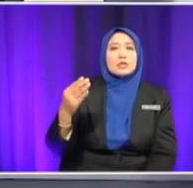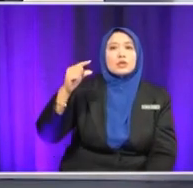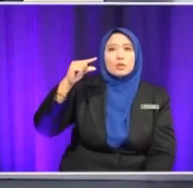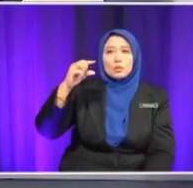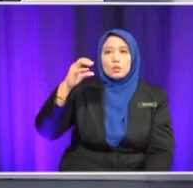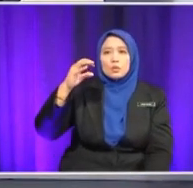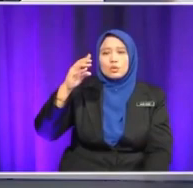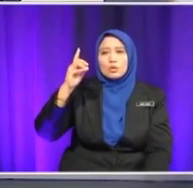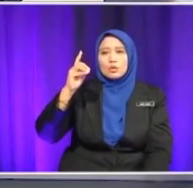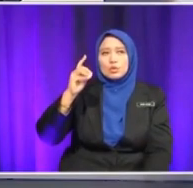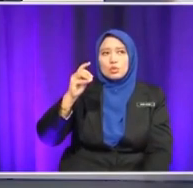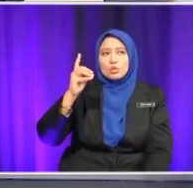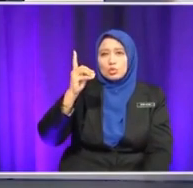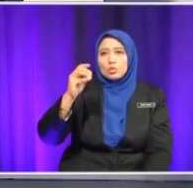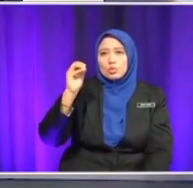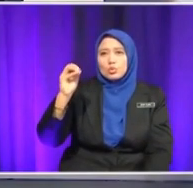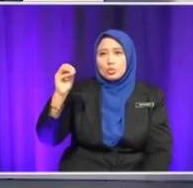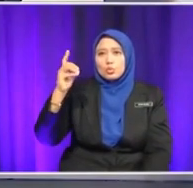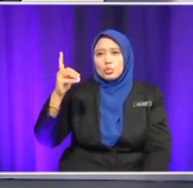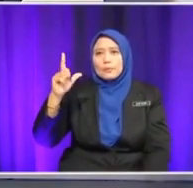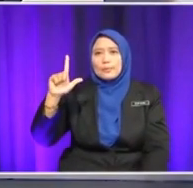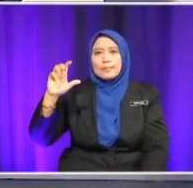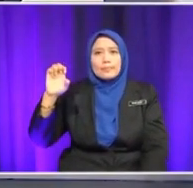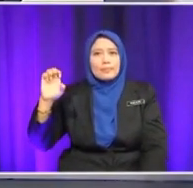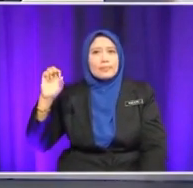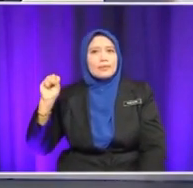bentuk-bentuk jadilah lukisan